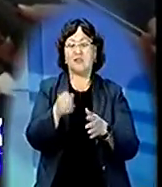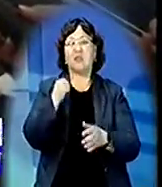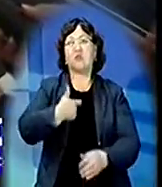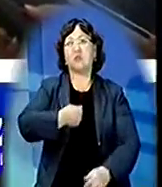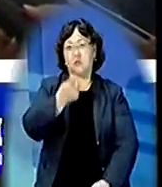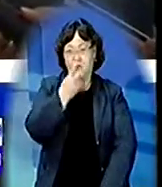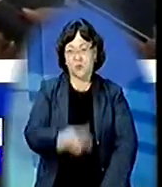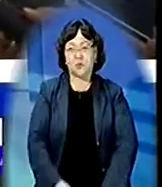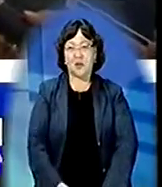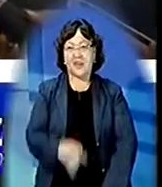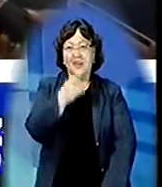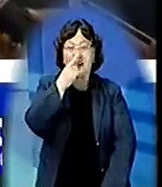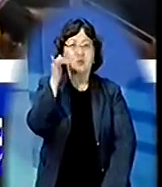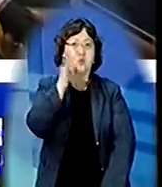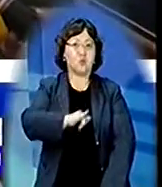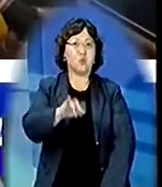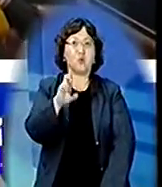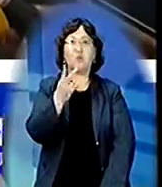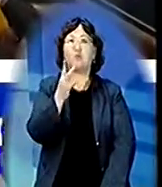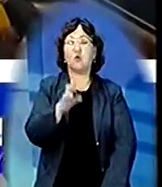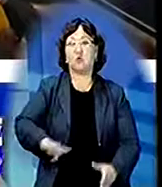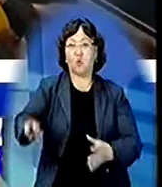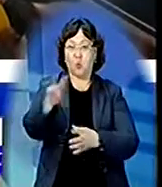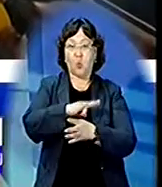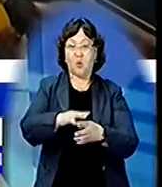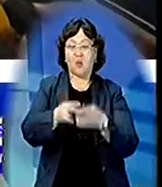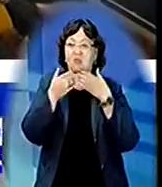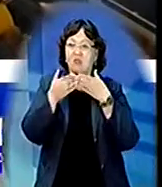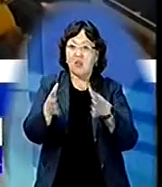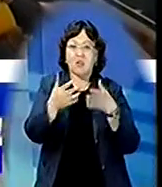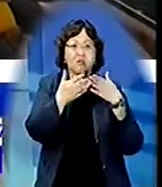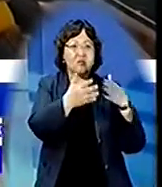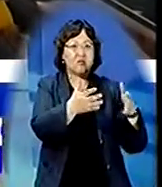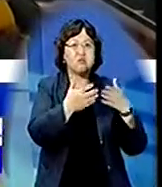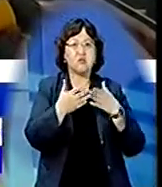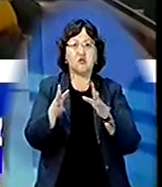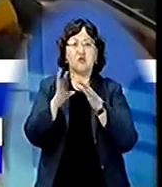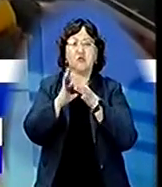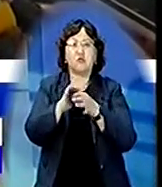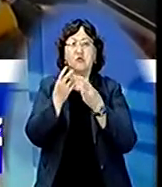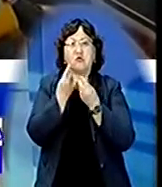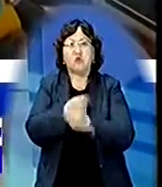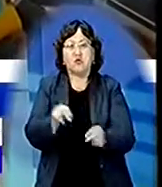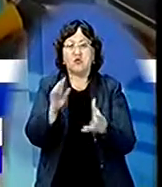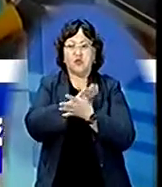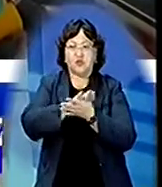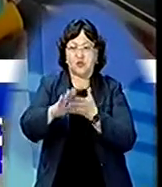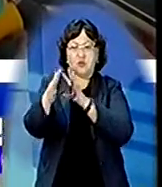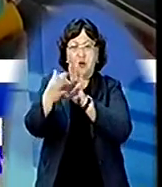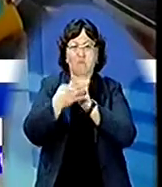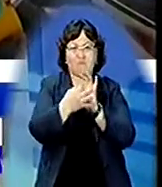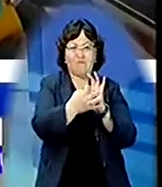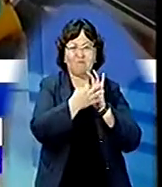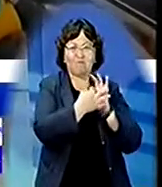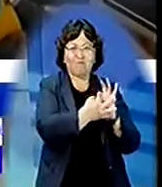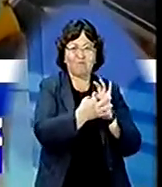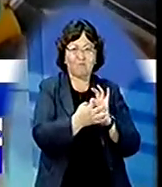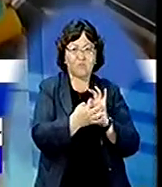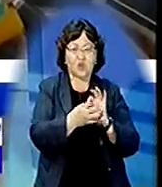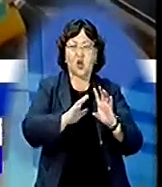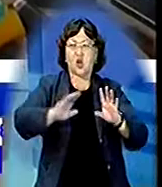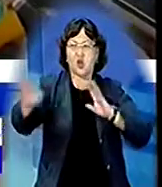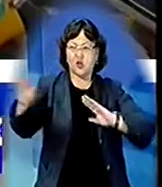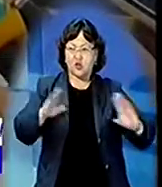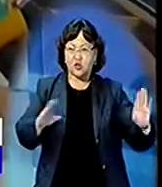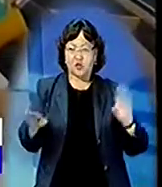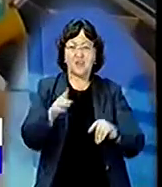Хятад улс бол энэ бүсүүд нээлттэй болгох, шинтгэл нээлттэй болгохын шинэ хоёр дахь үе шатыг бол энэ зах хязгаар бүс